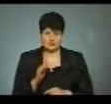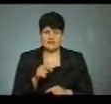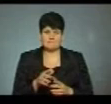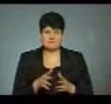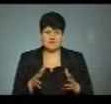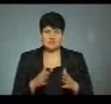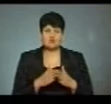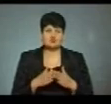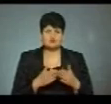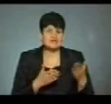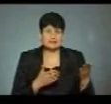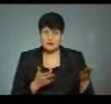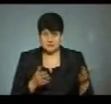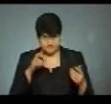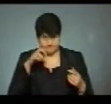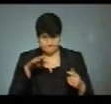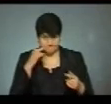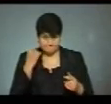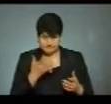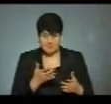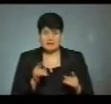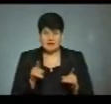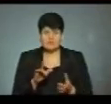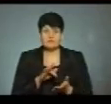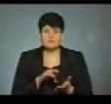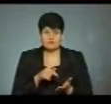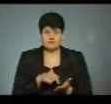таким сусідом, і тут всередині, навіть у нас в Тернополі,